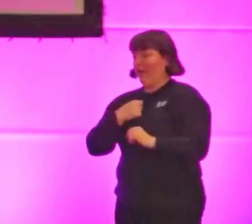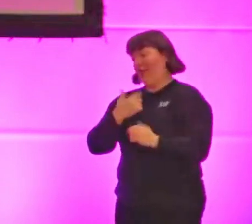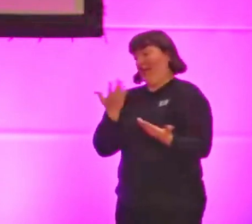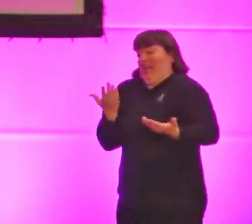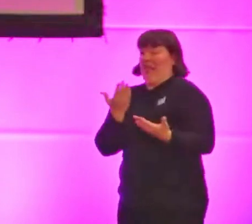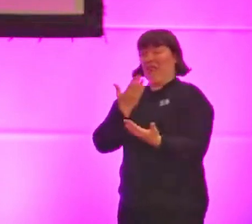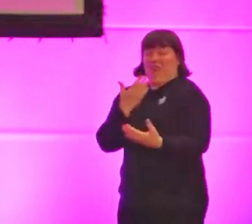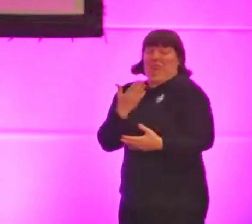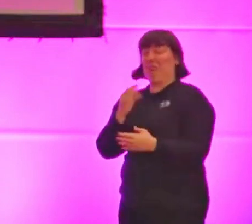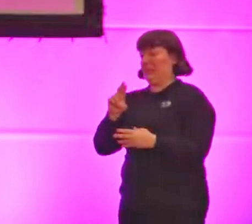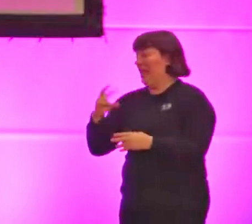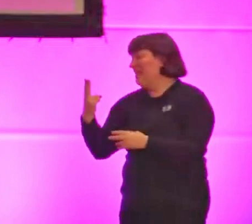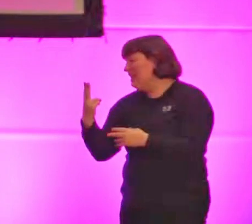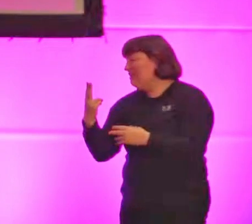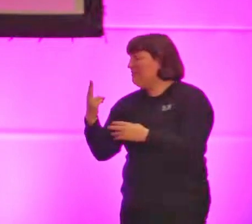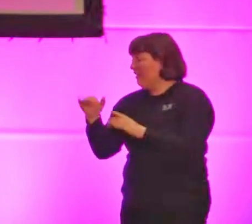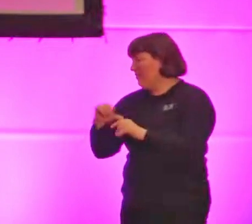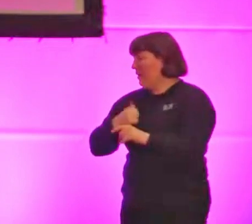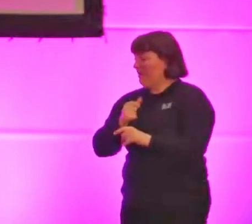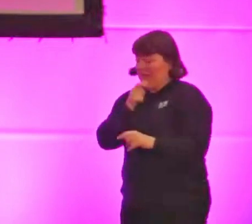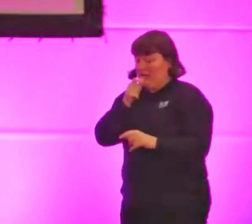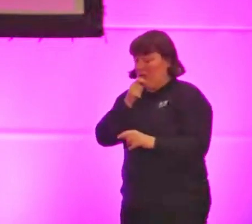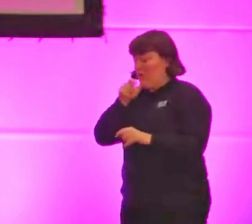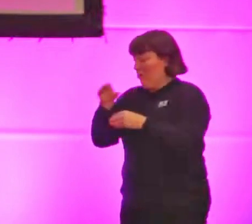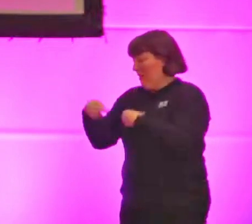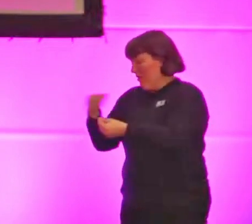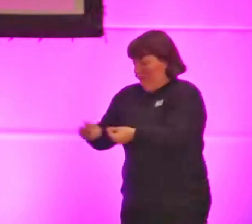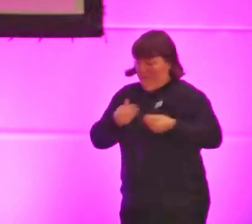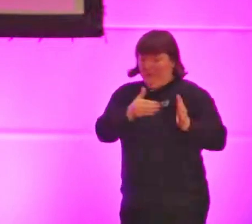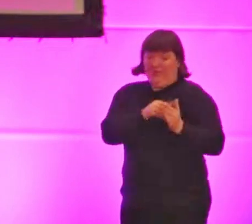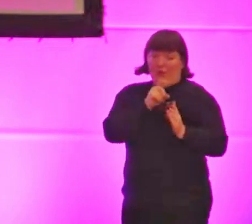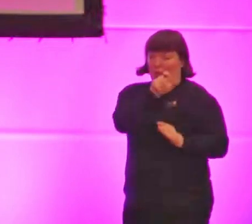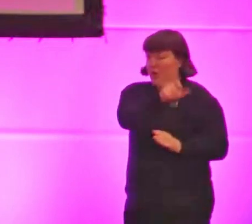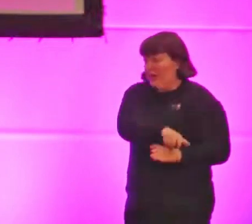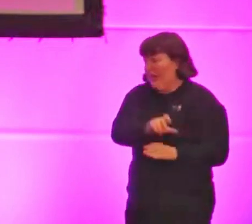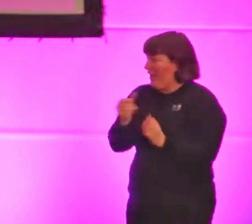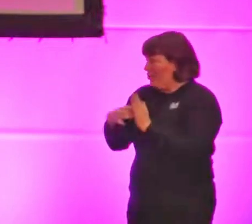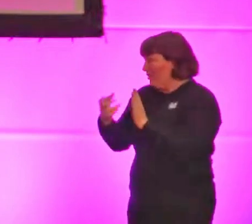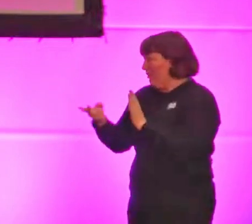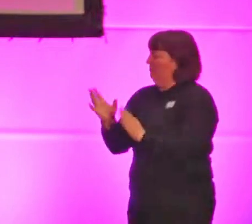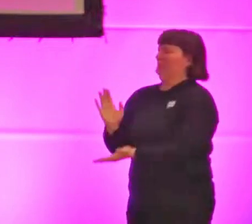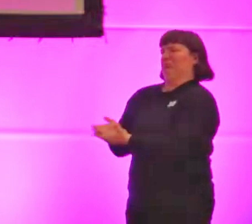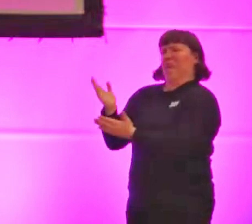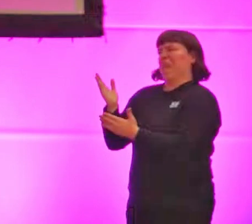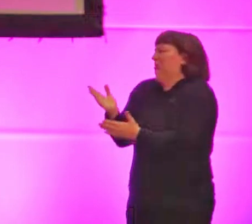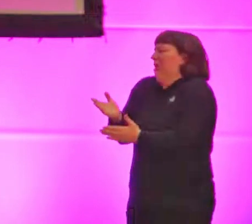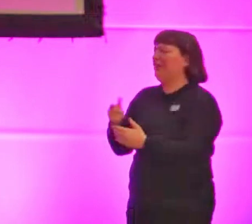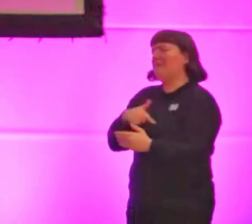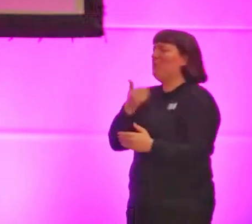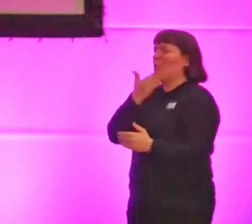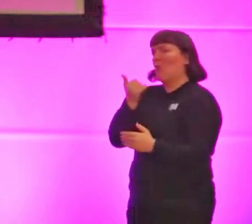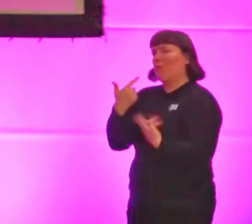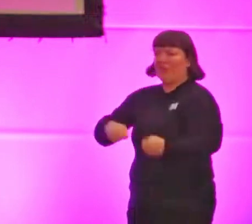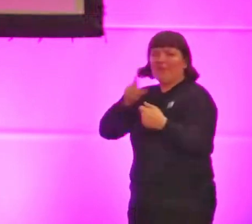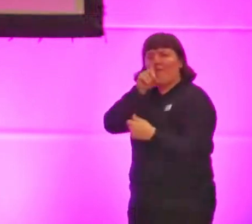över de här intervjuerna till åklagaren? Eller var det, tror ni att det var för att man var så säker på att inget fel